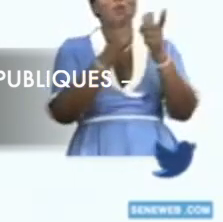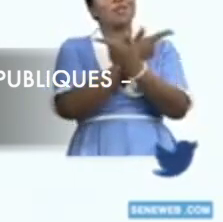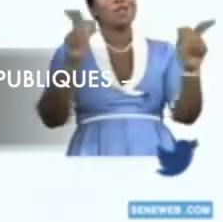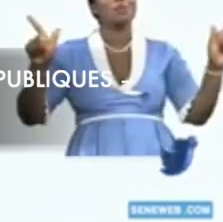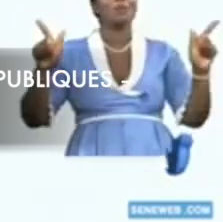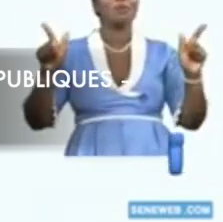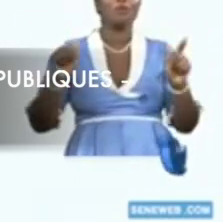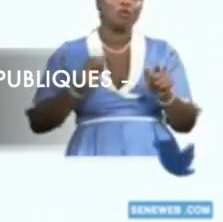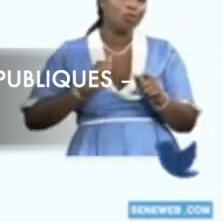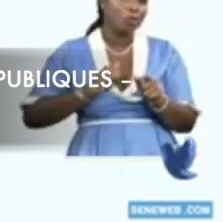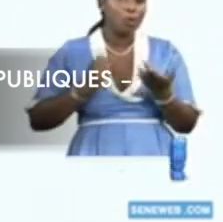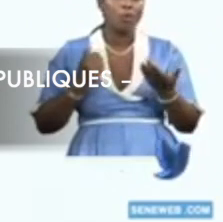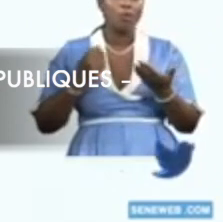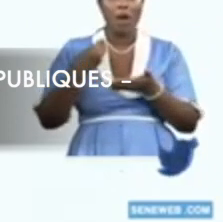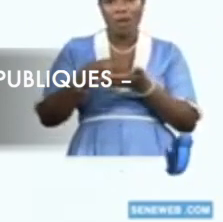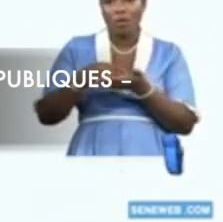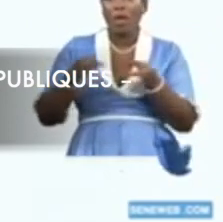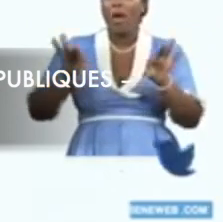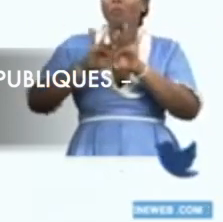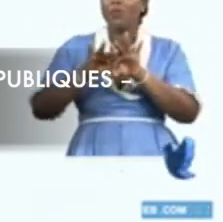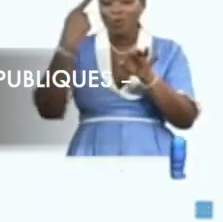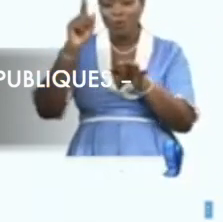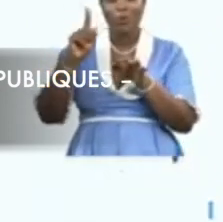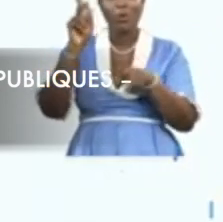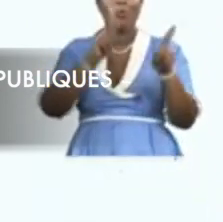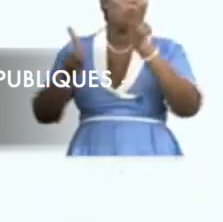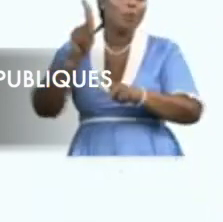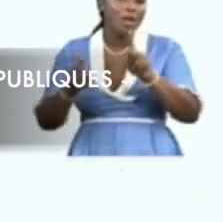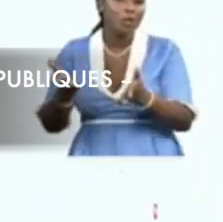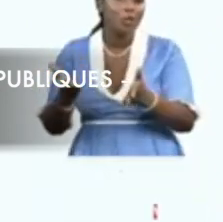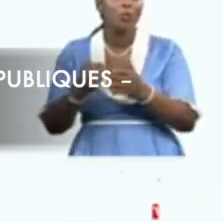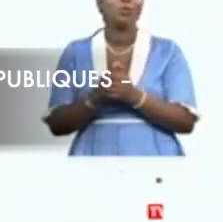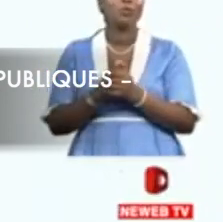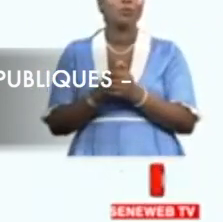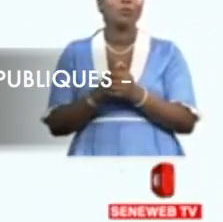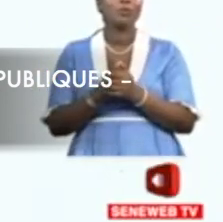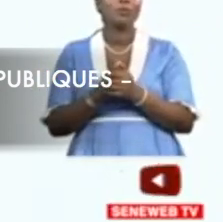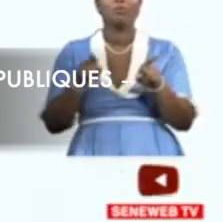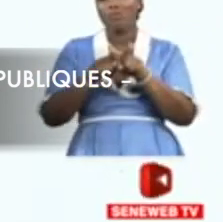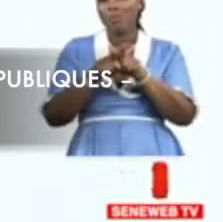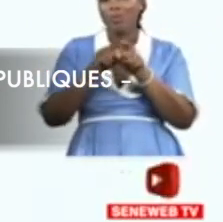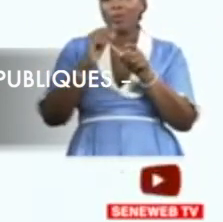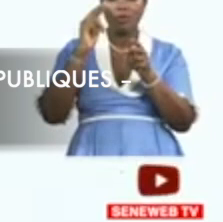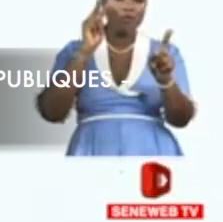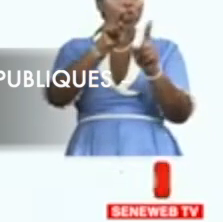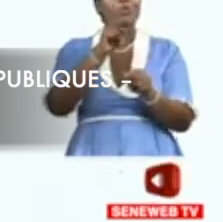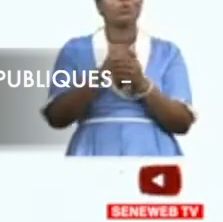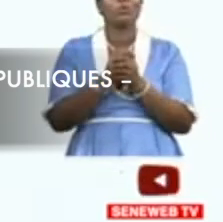Konkong, Lourou Dina Tak Alanji Am Darin Chi Askanwe, Chi Lourou Lani Gana Yombalye Ay Ligey Ak Ay Gis Gis Yubes Chi